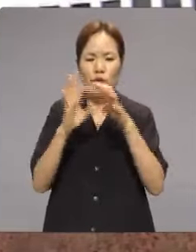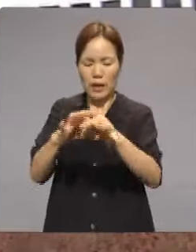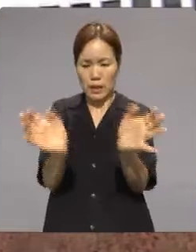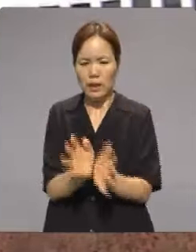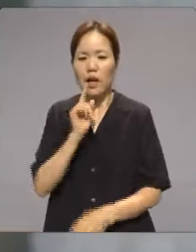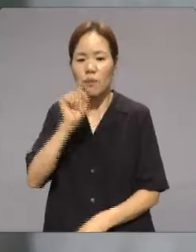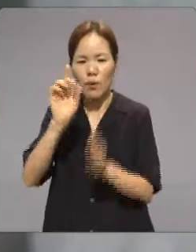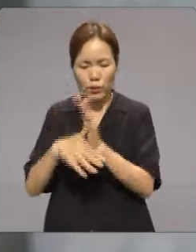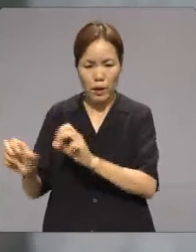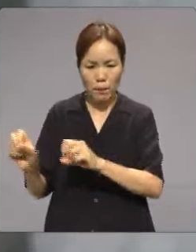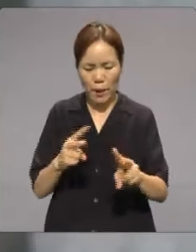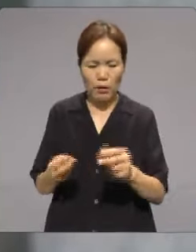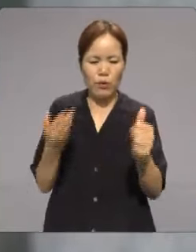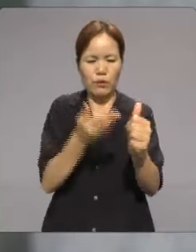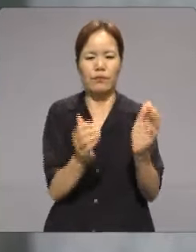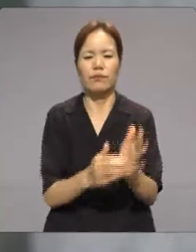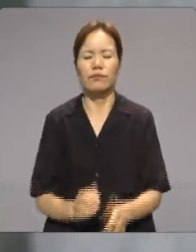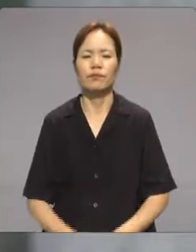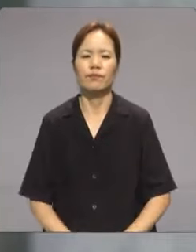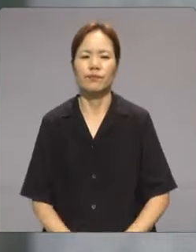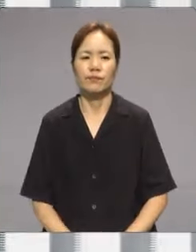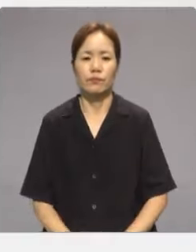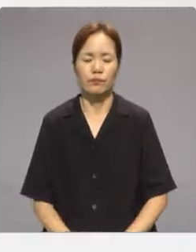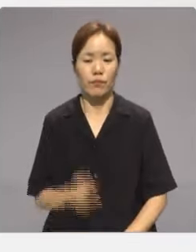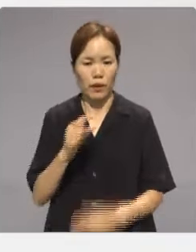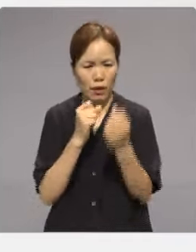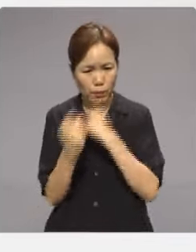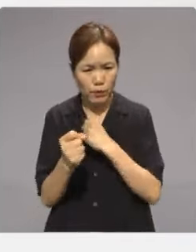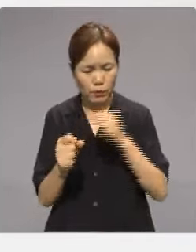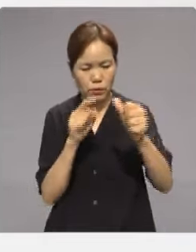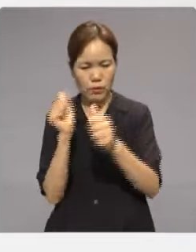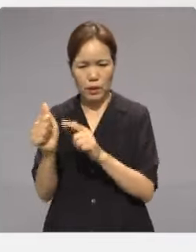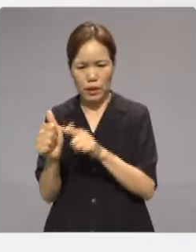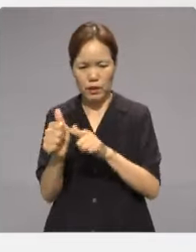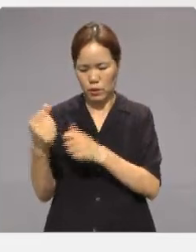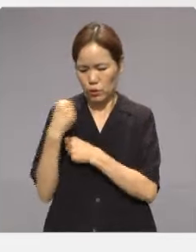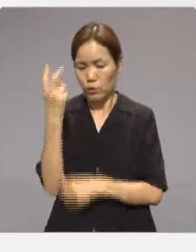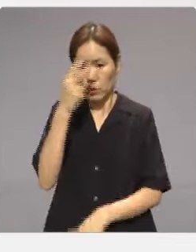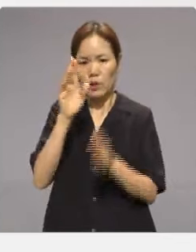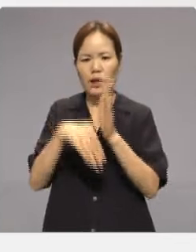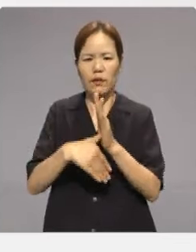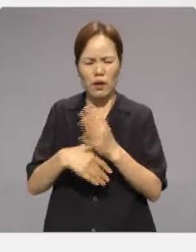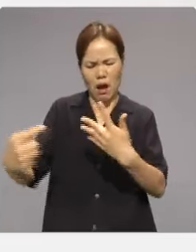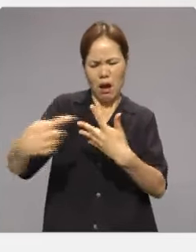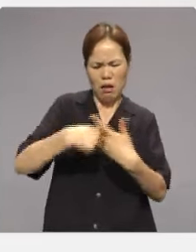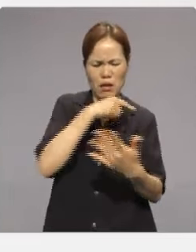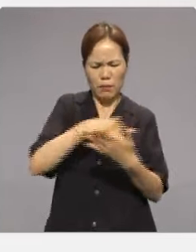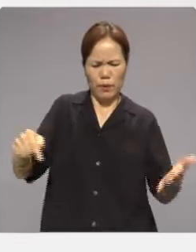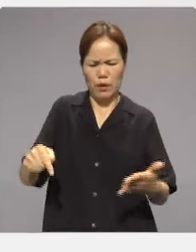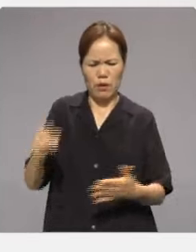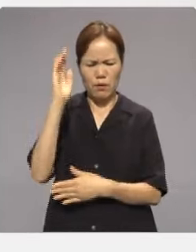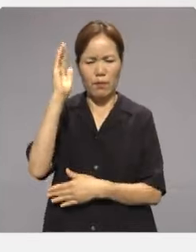보고를 통해 곧바로 전파됐습니다 그럼에도는 군수사기관 조사에서 해킹 피해라고